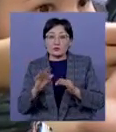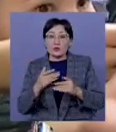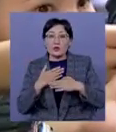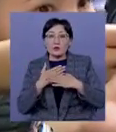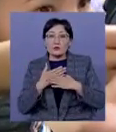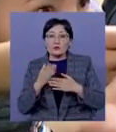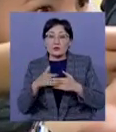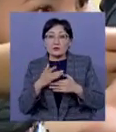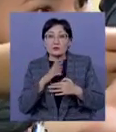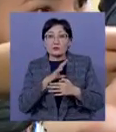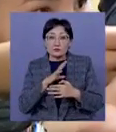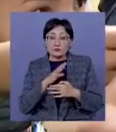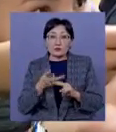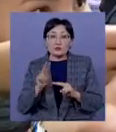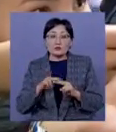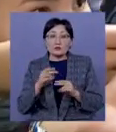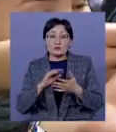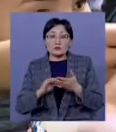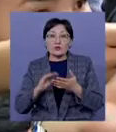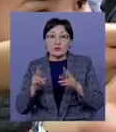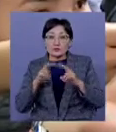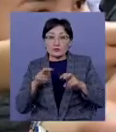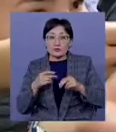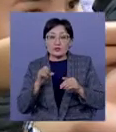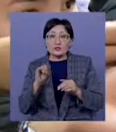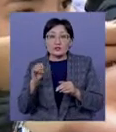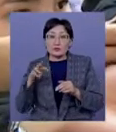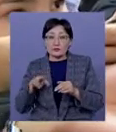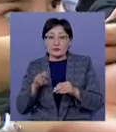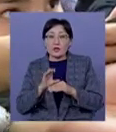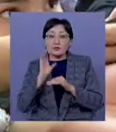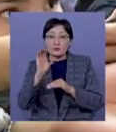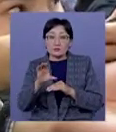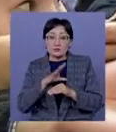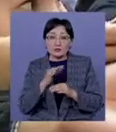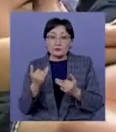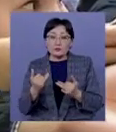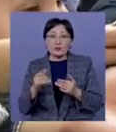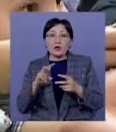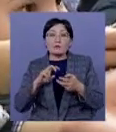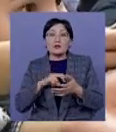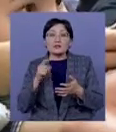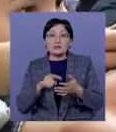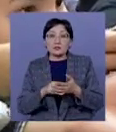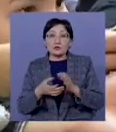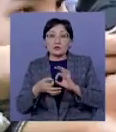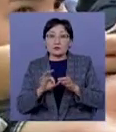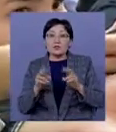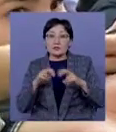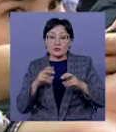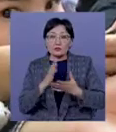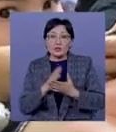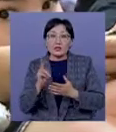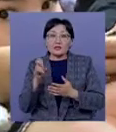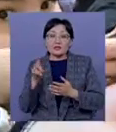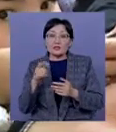тәсілдері қолданылған жазған. Аталған арыз тергелу үшін ішкі істер министрлігіне тапсырылды. Қазір мәселенің анық-қанығы тексеріліп жатыр.